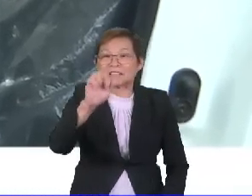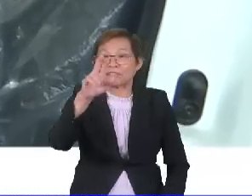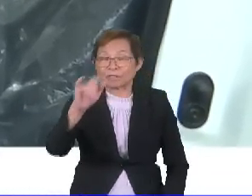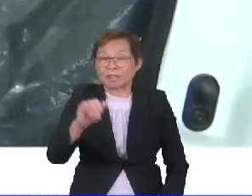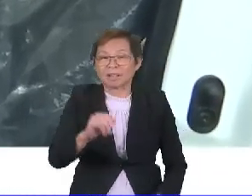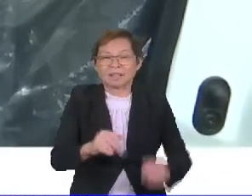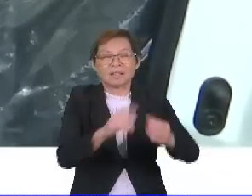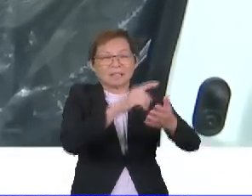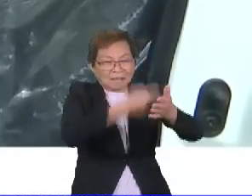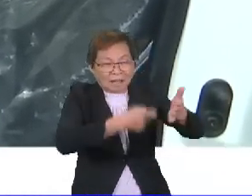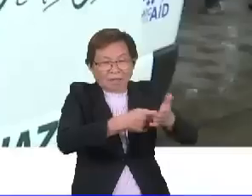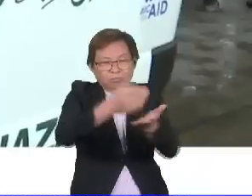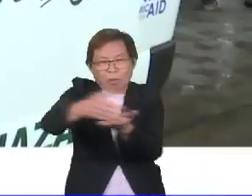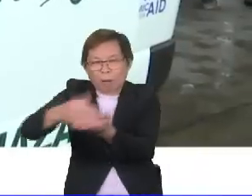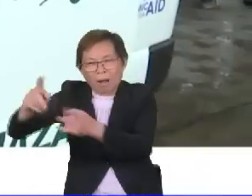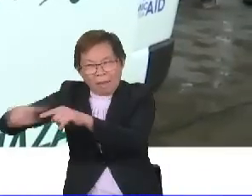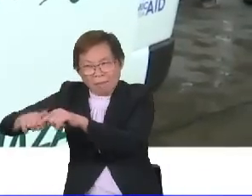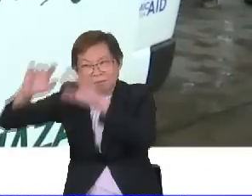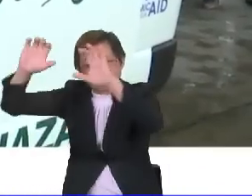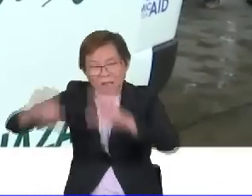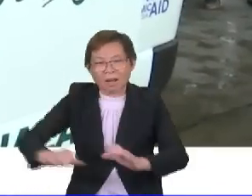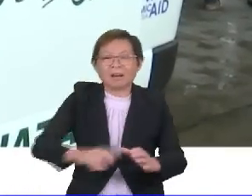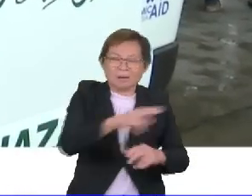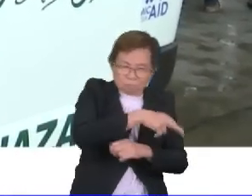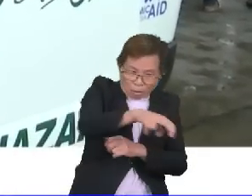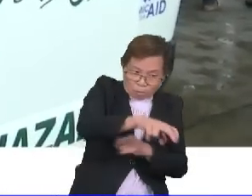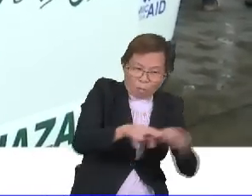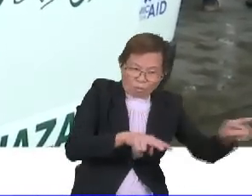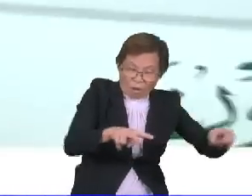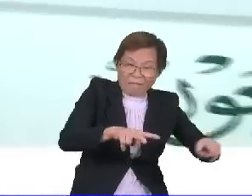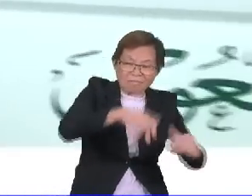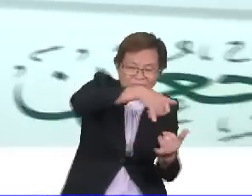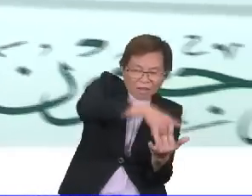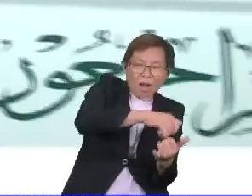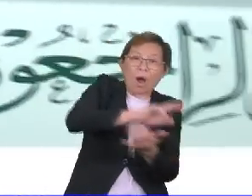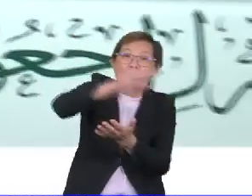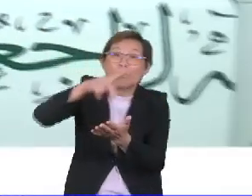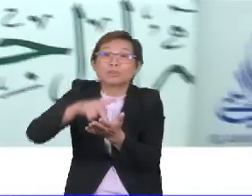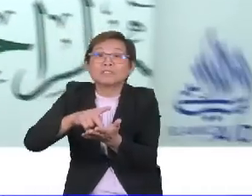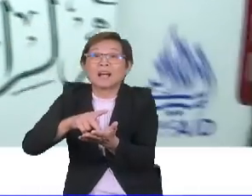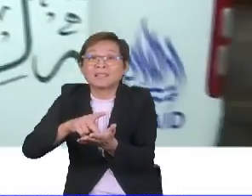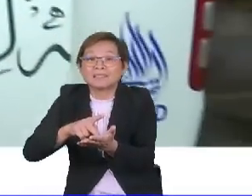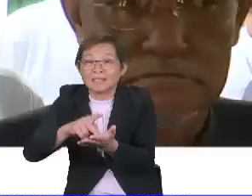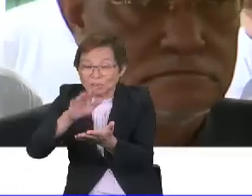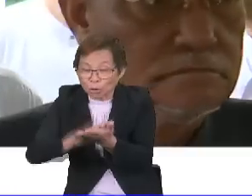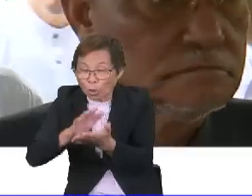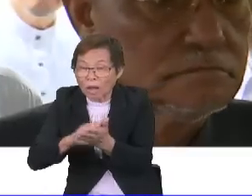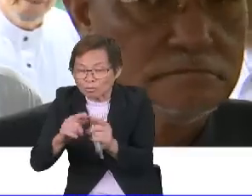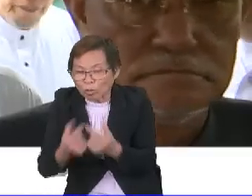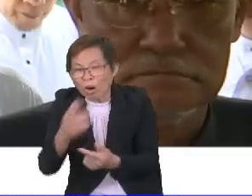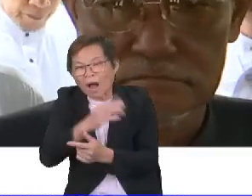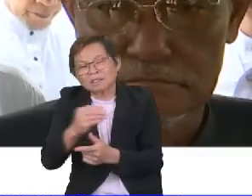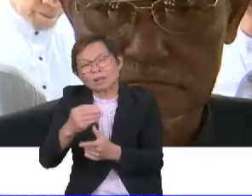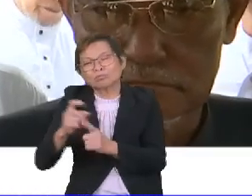dalam berbagai bentuk termasuk serangan pengangkutan dan jenazah atau pada pusat Tahfidz selain membaik pulih infrastruktur masjid